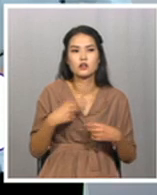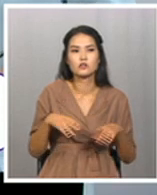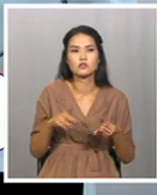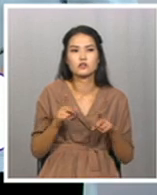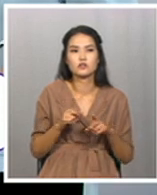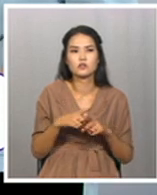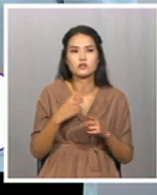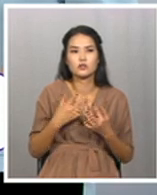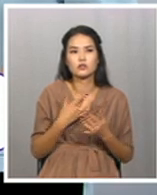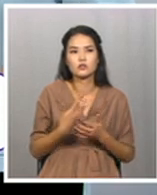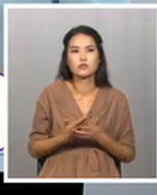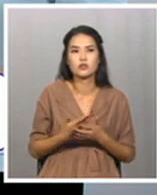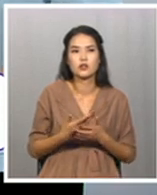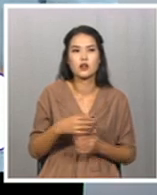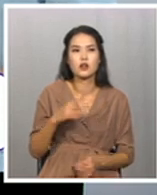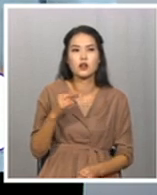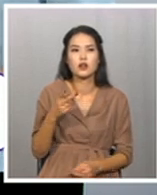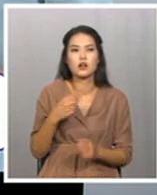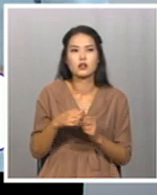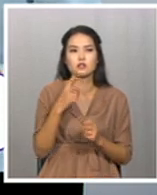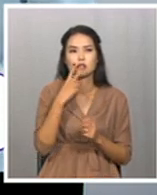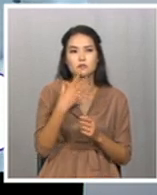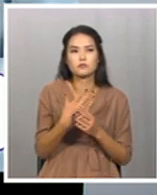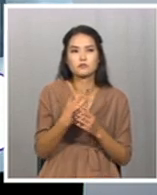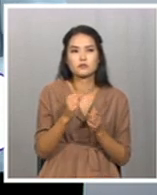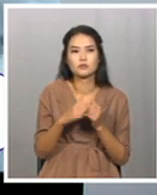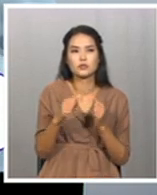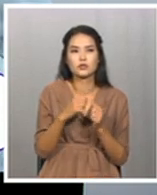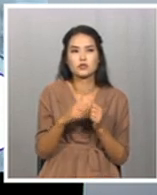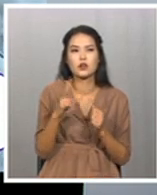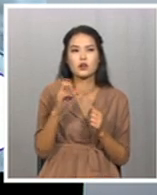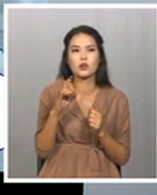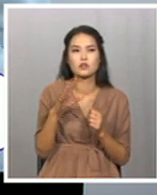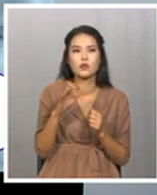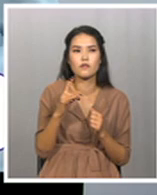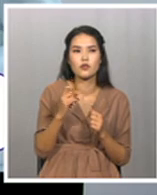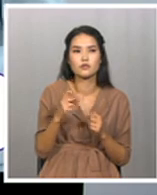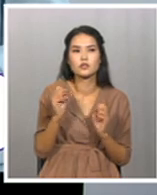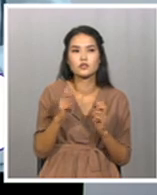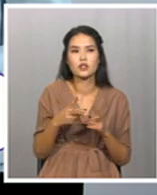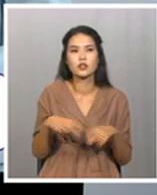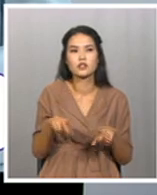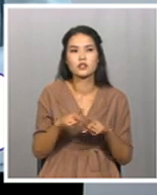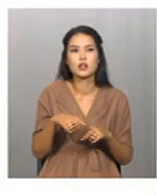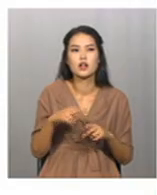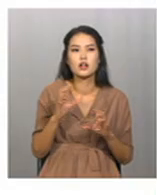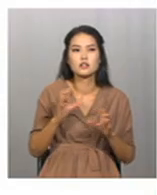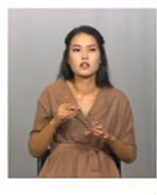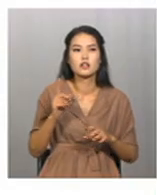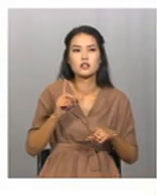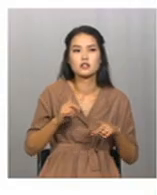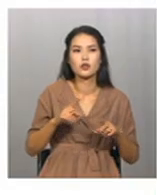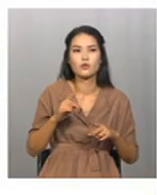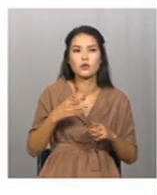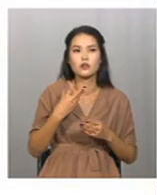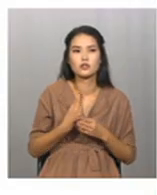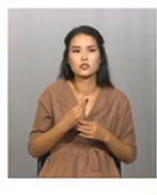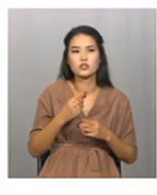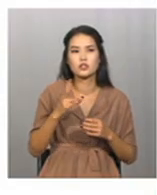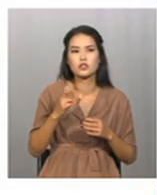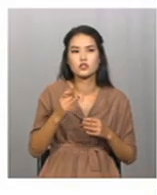белгілі. Яғни тамақ өнеркәсібінде консервілеуші зат ретінде кеңінен қолданылады. Сонымен қатар